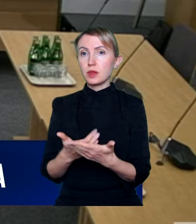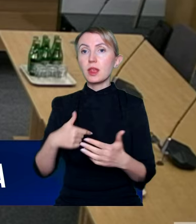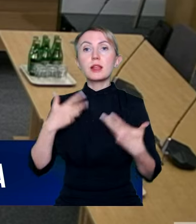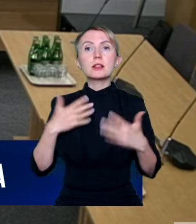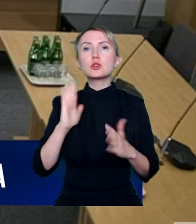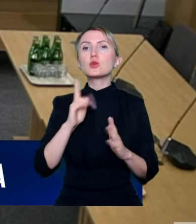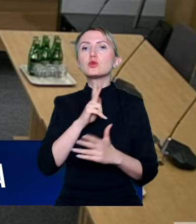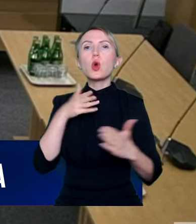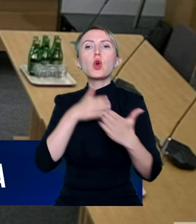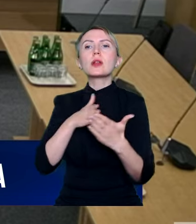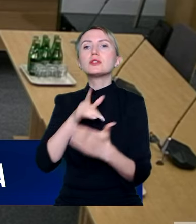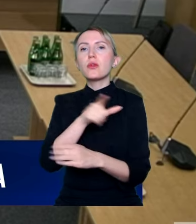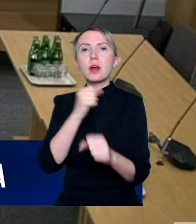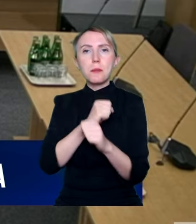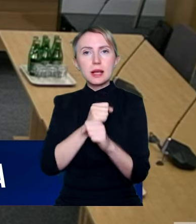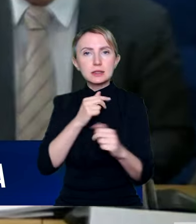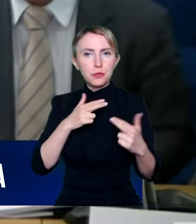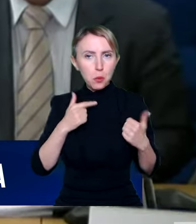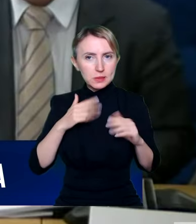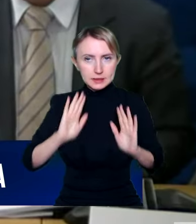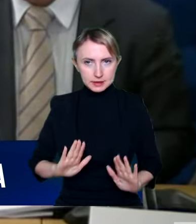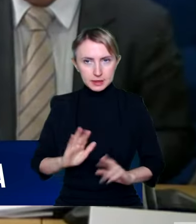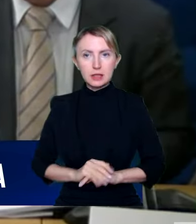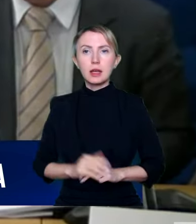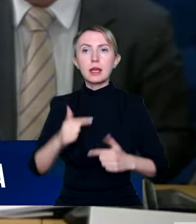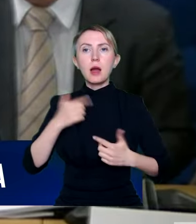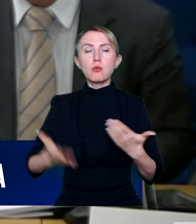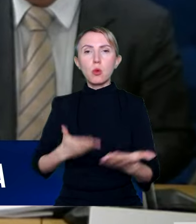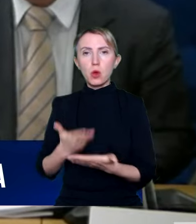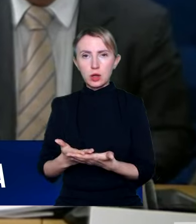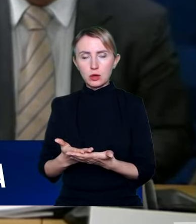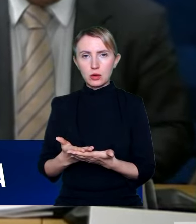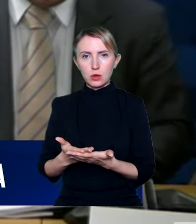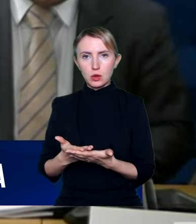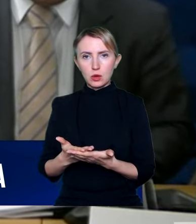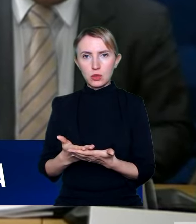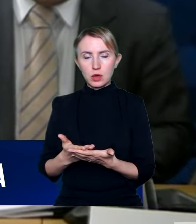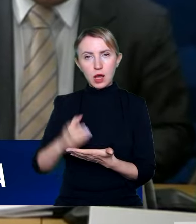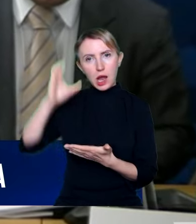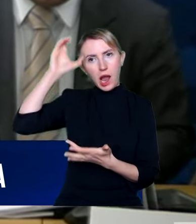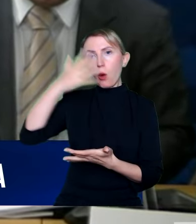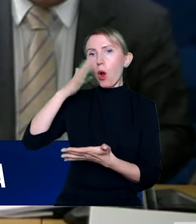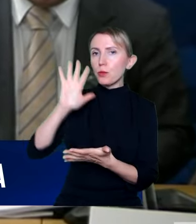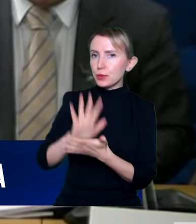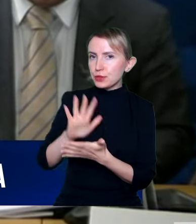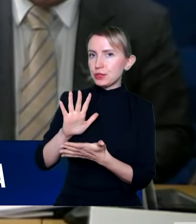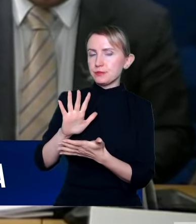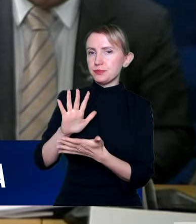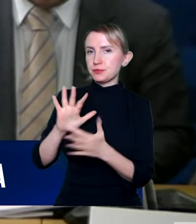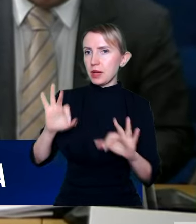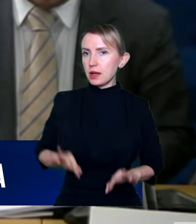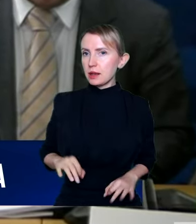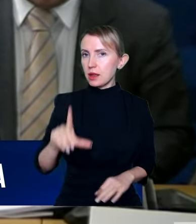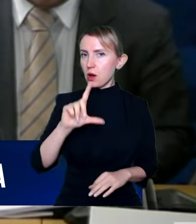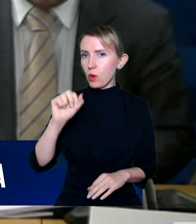ogranicza wam możliwość pracy w komisji, żeby, jeżeli chodzi o autorów opinii, panią